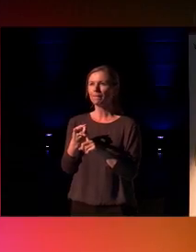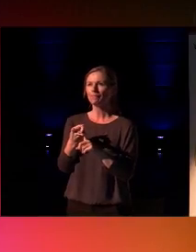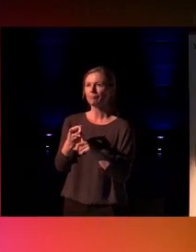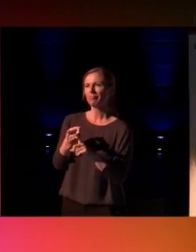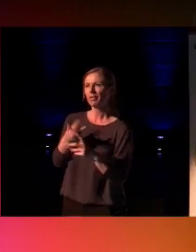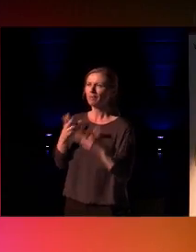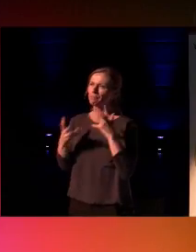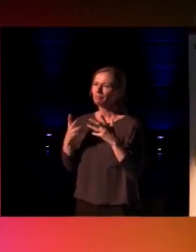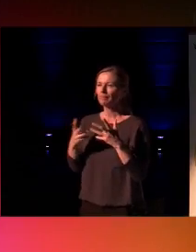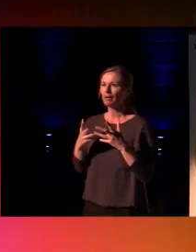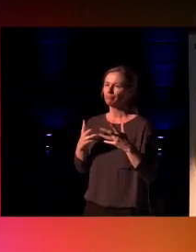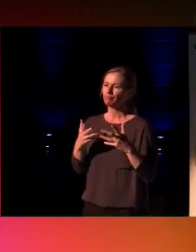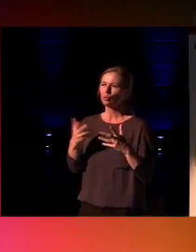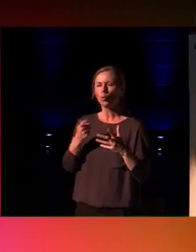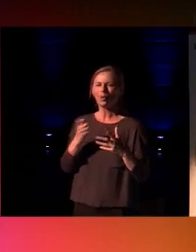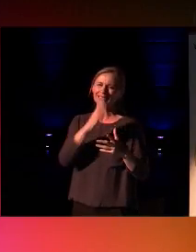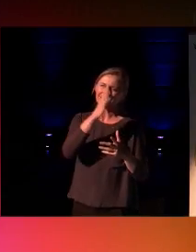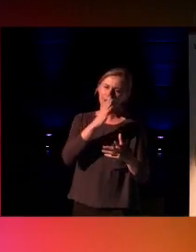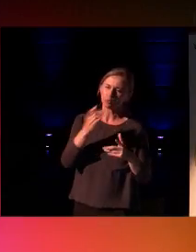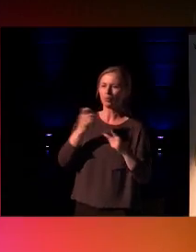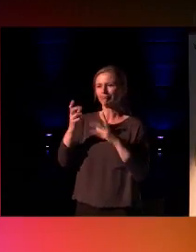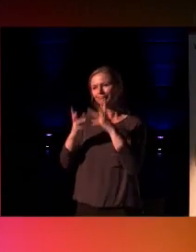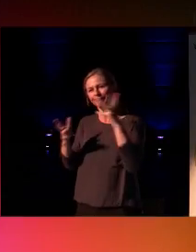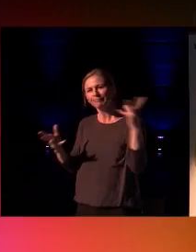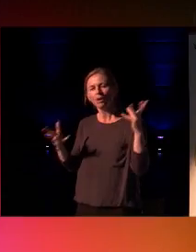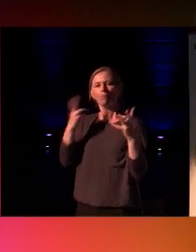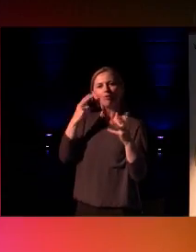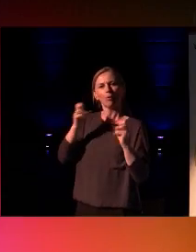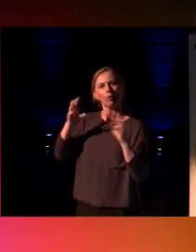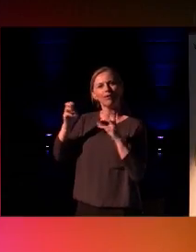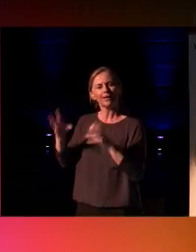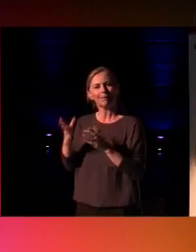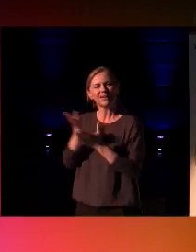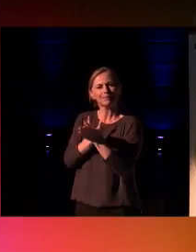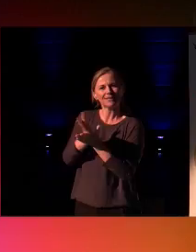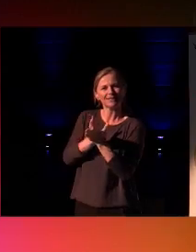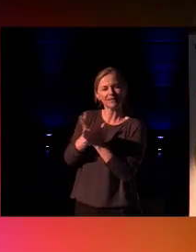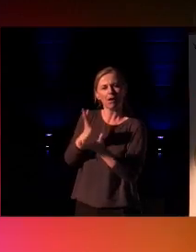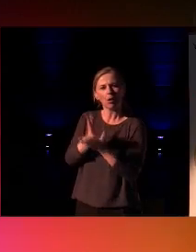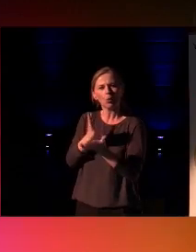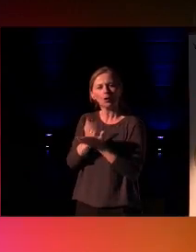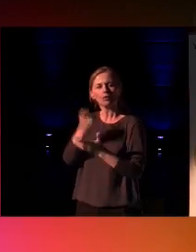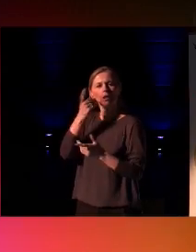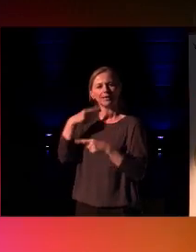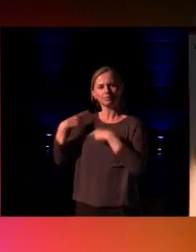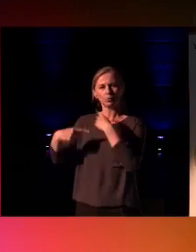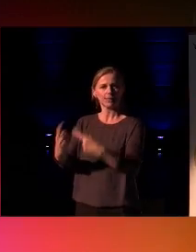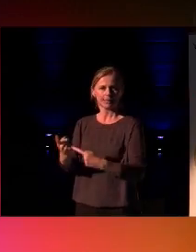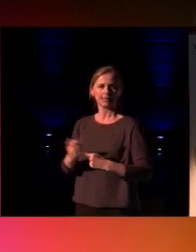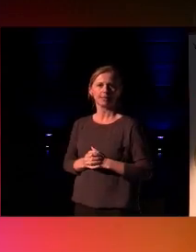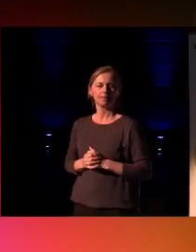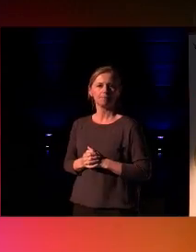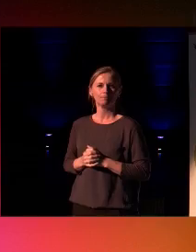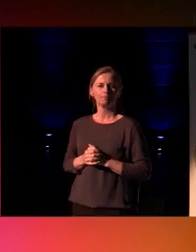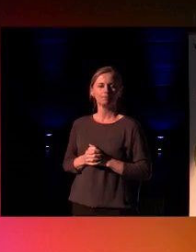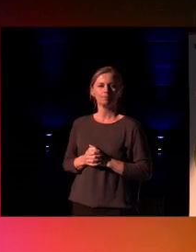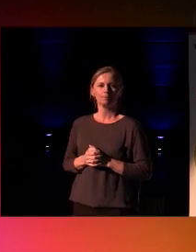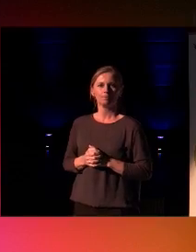mer eller mindre seriøst, som skal prøve å påvirke mer spesifikt denne aldringsprosessen.